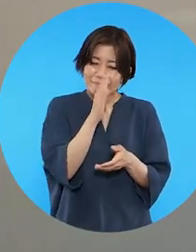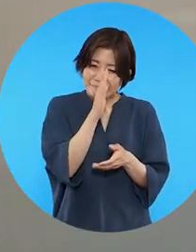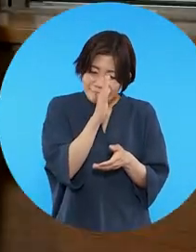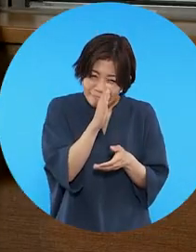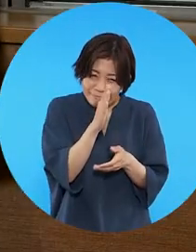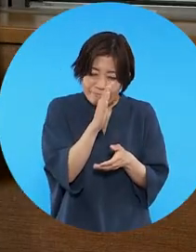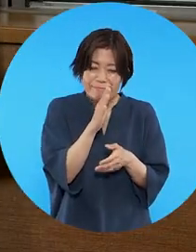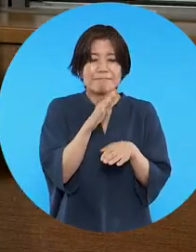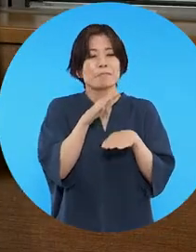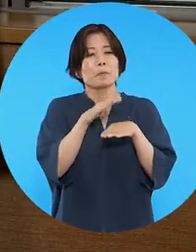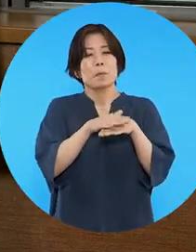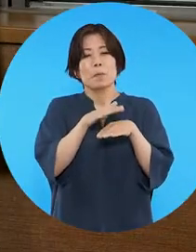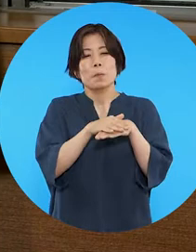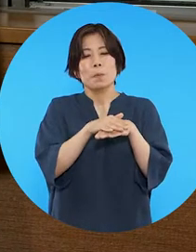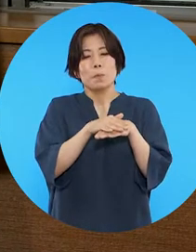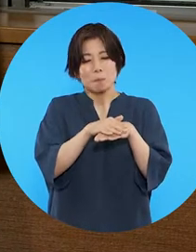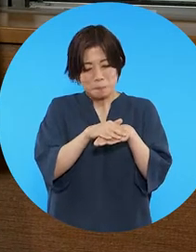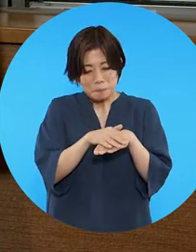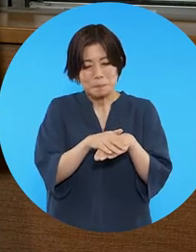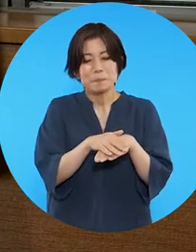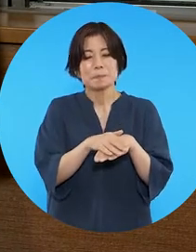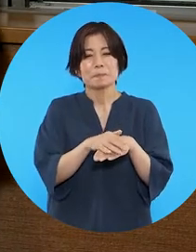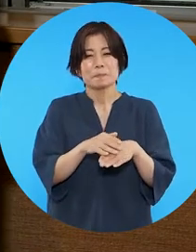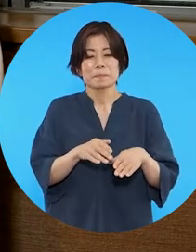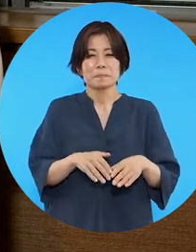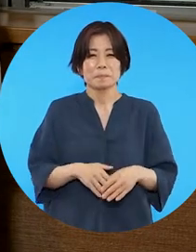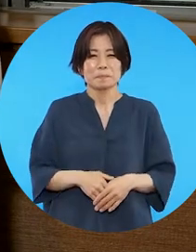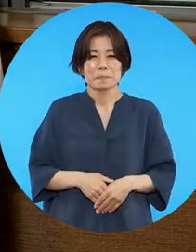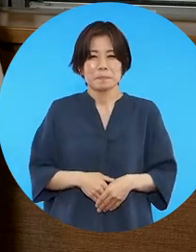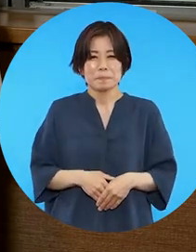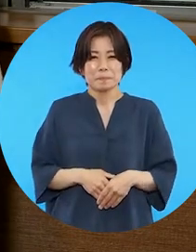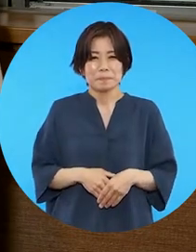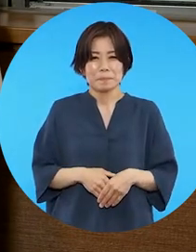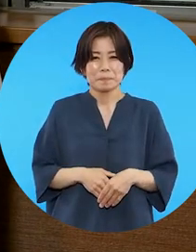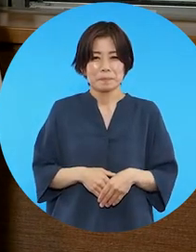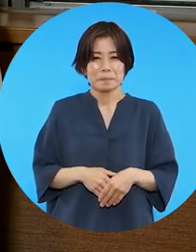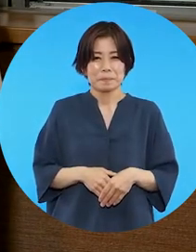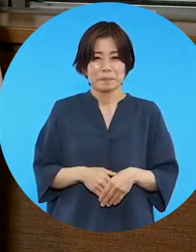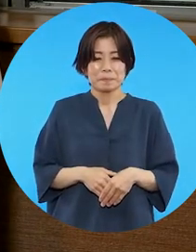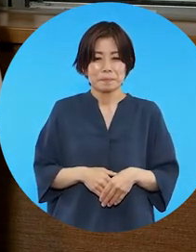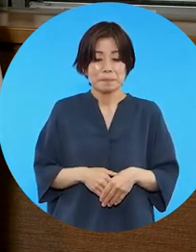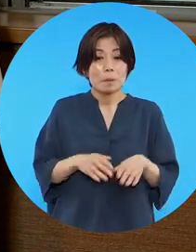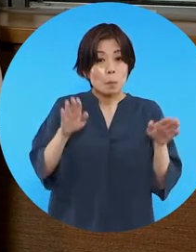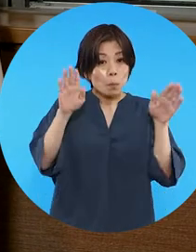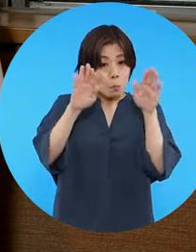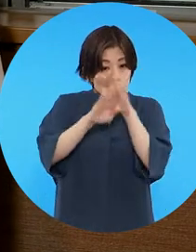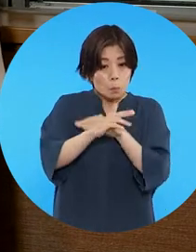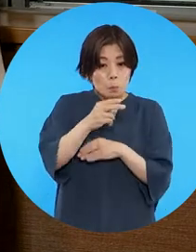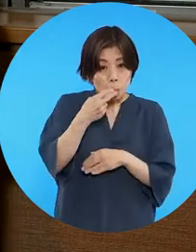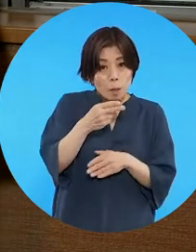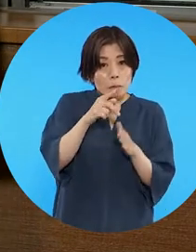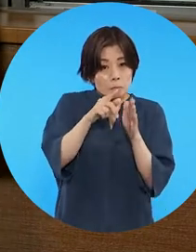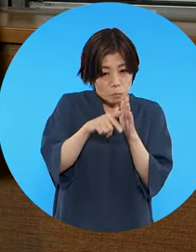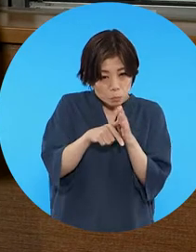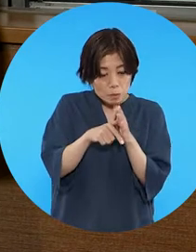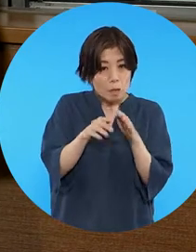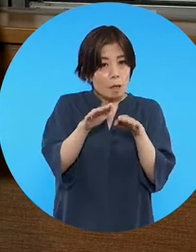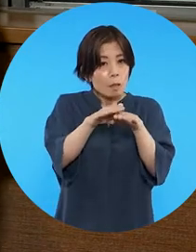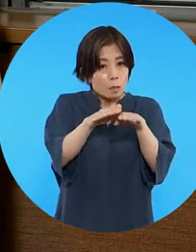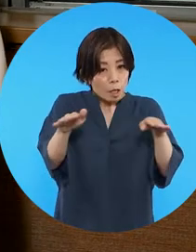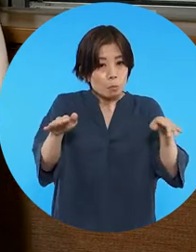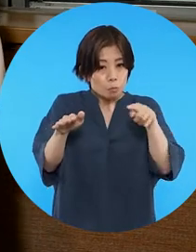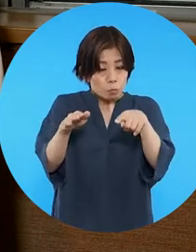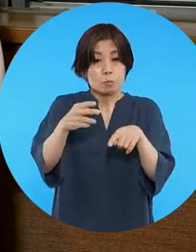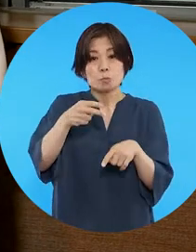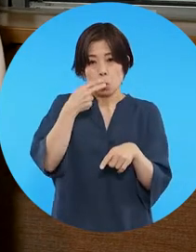でしたら声かけてくださいという一言を添えることによって、まずご飯のロスっていうのがなくなります。はい、でディナータイムにおいては、あ